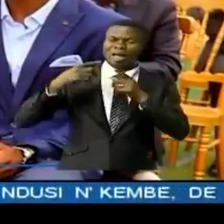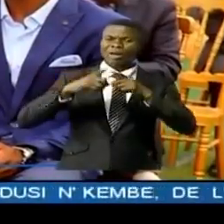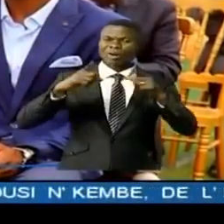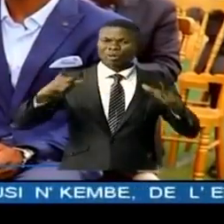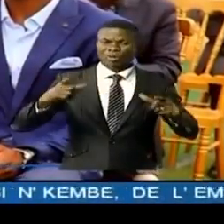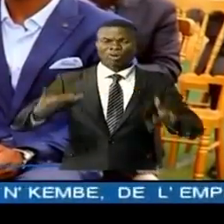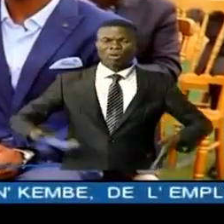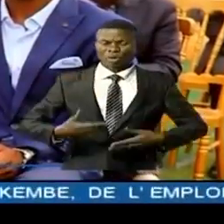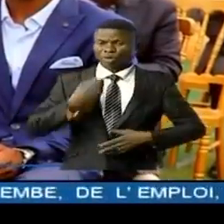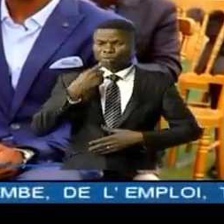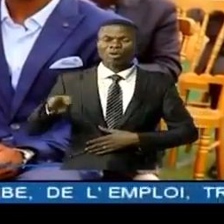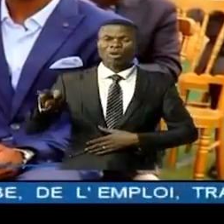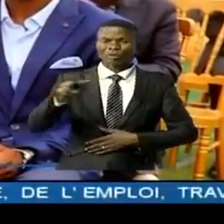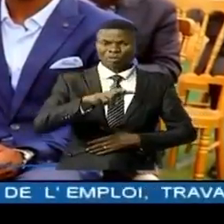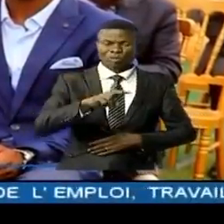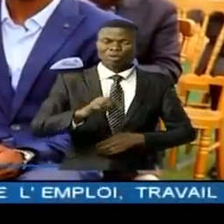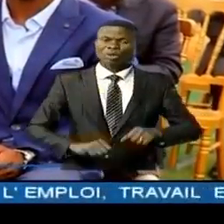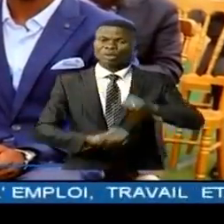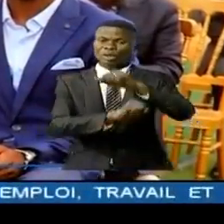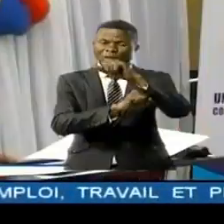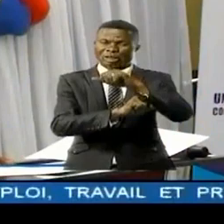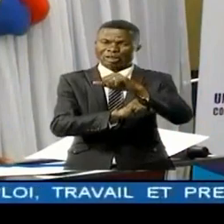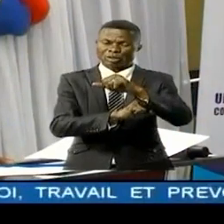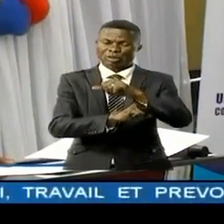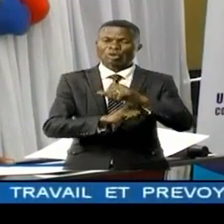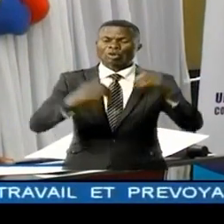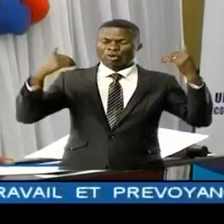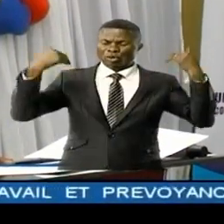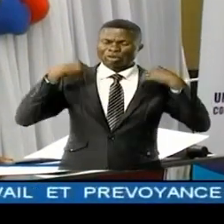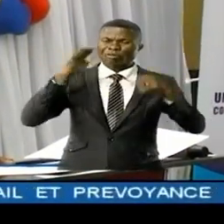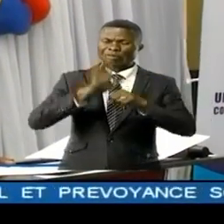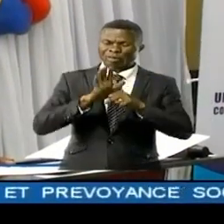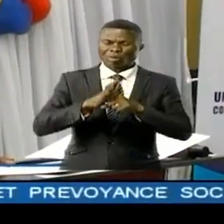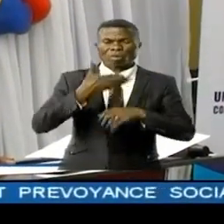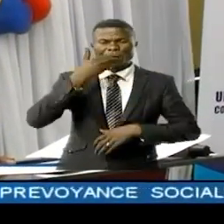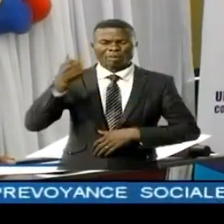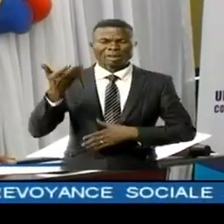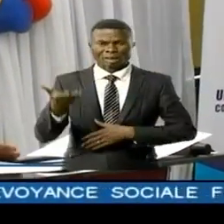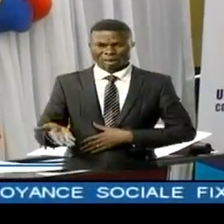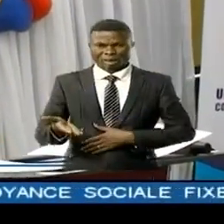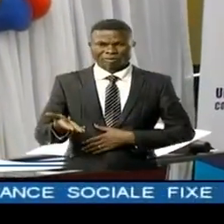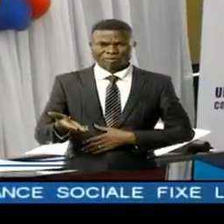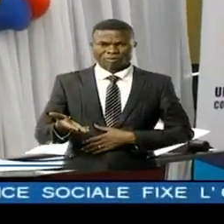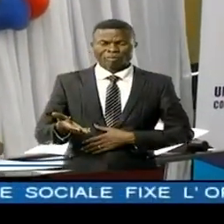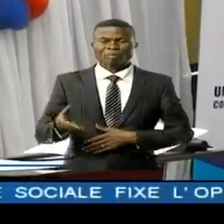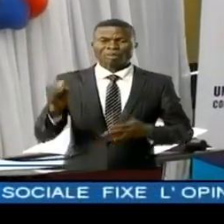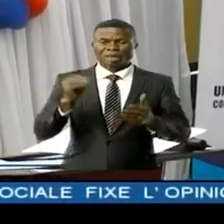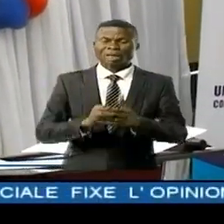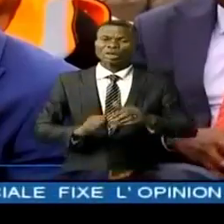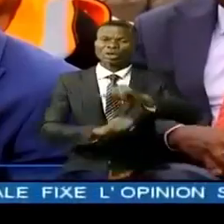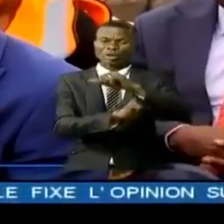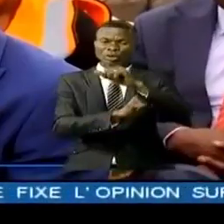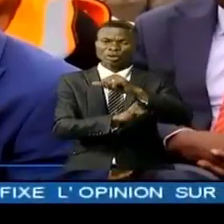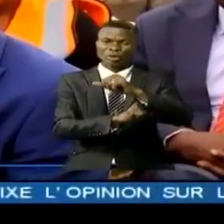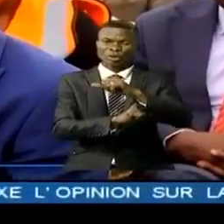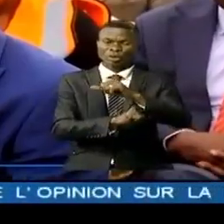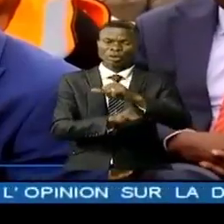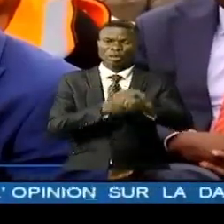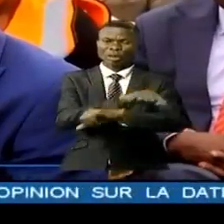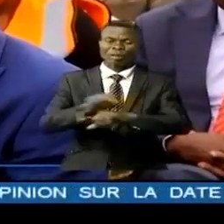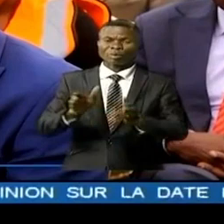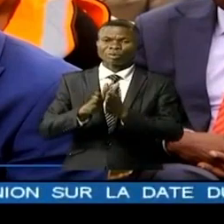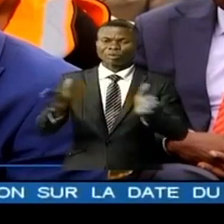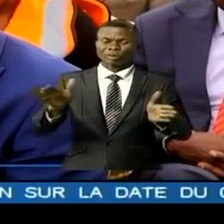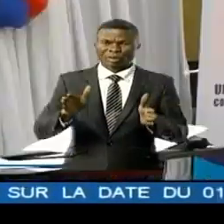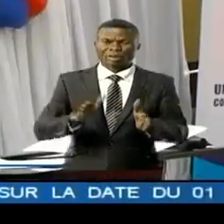heureux de vous dire combien la couture différents partenaires et précieux en plus du soutien indéfectible de la direction générale de